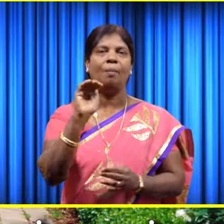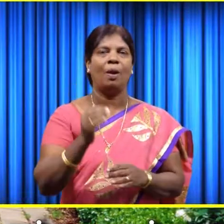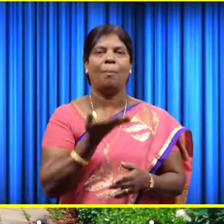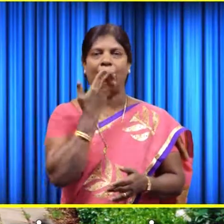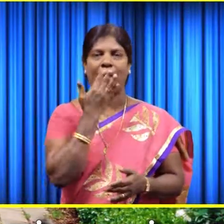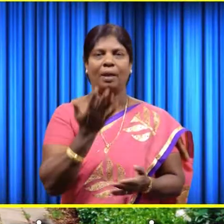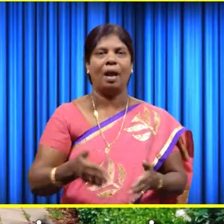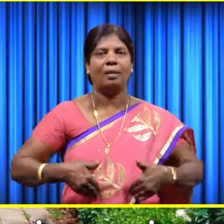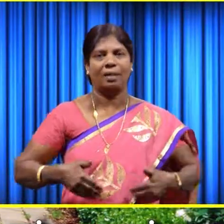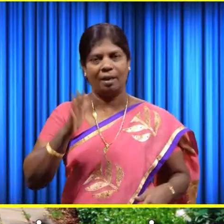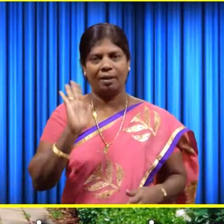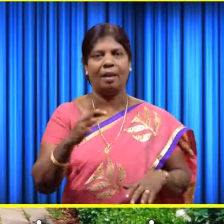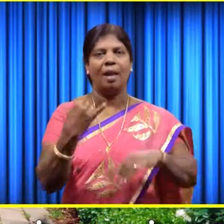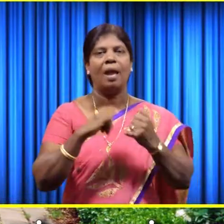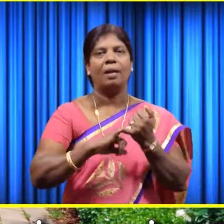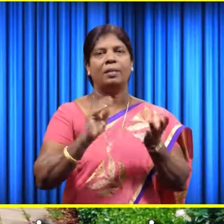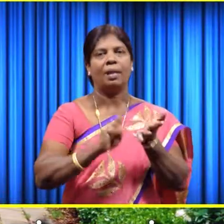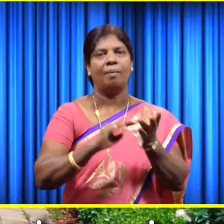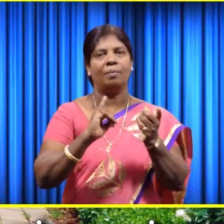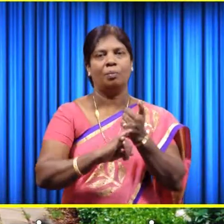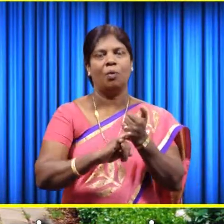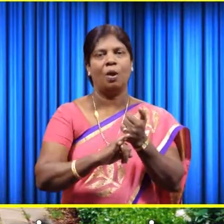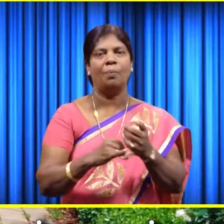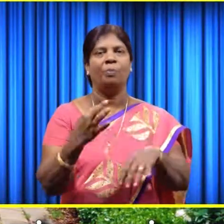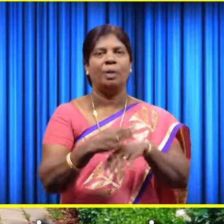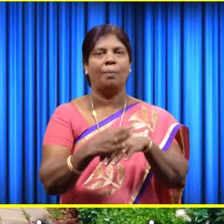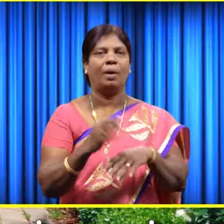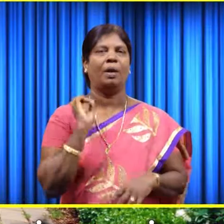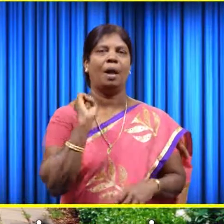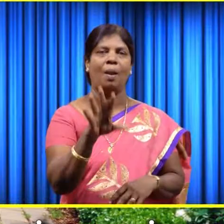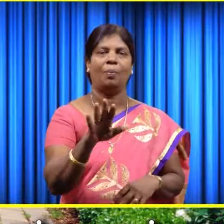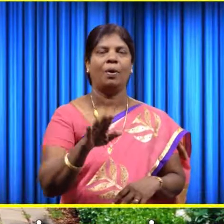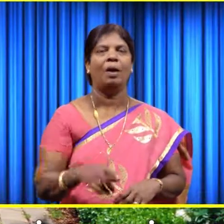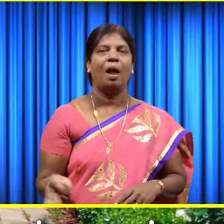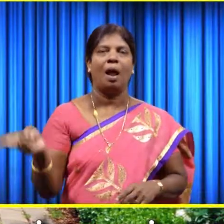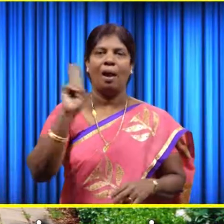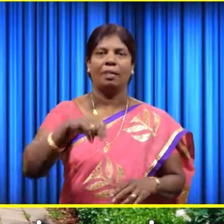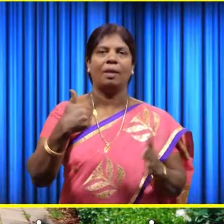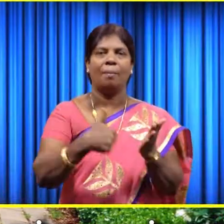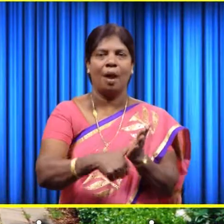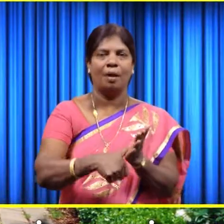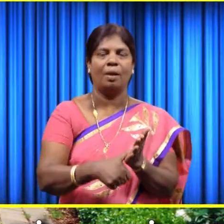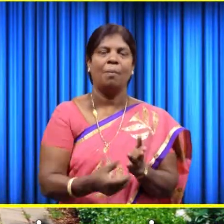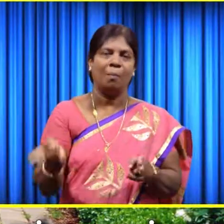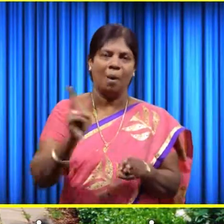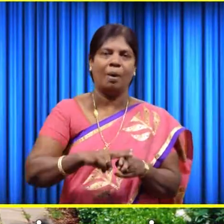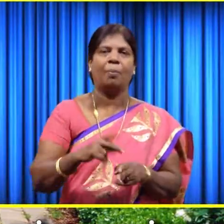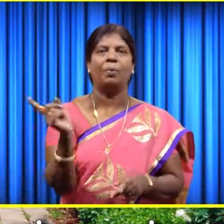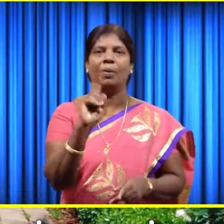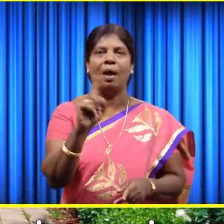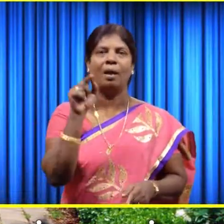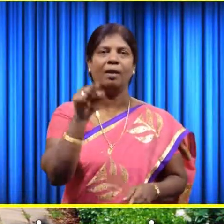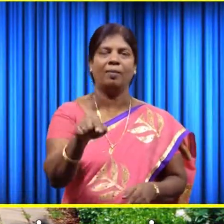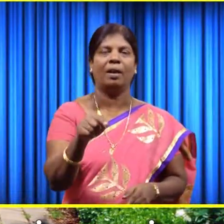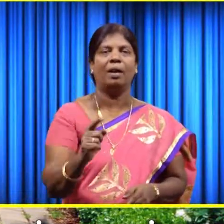விரும்பினால் உங்கள் முகவரியை SMS மூலம் திரையில் காணும் எனக்கு அனுப்புங்கள். அடுத்த வாரமும் இதே நேரத்தில் மற்றொரு